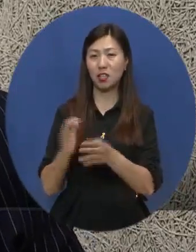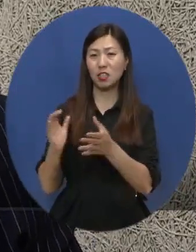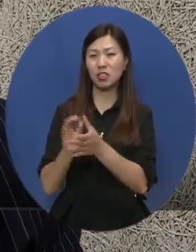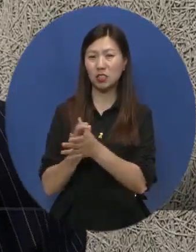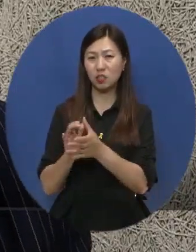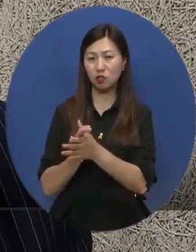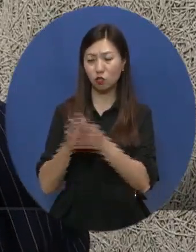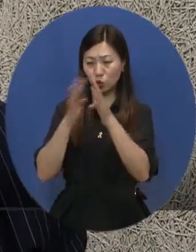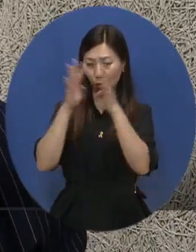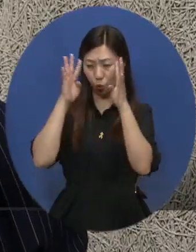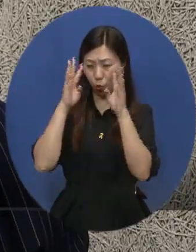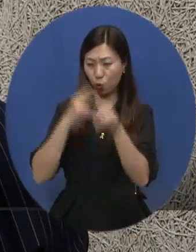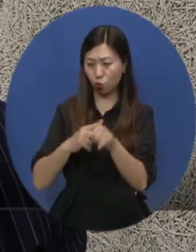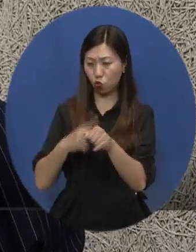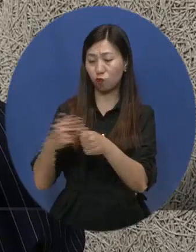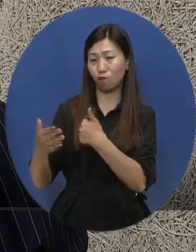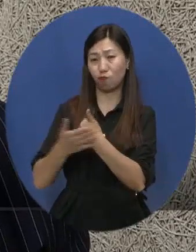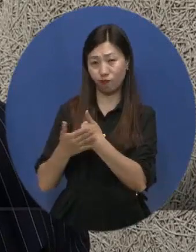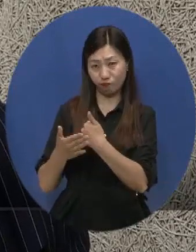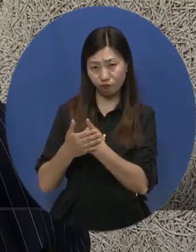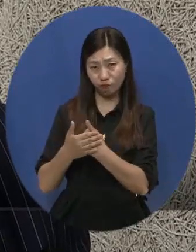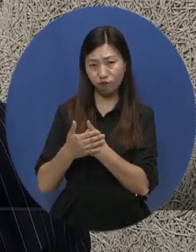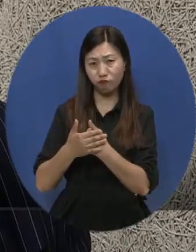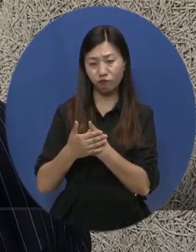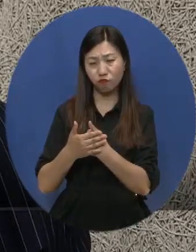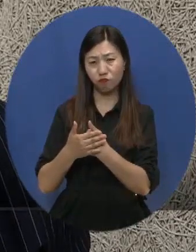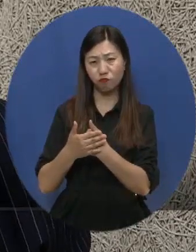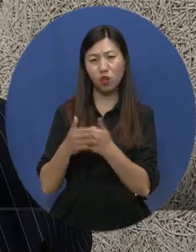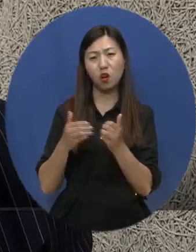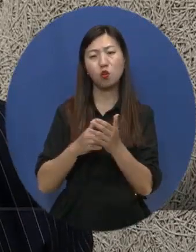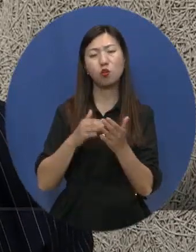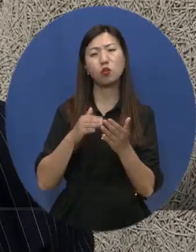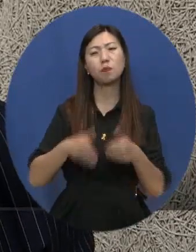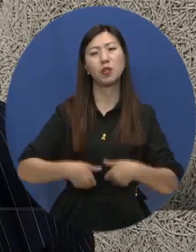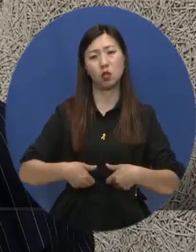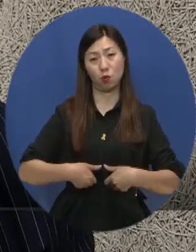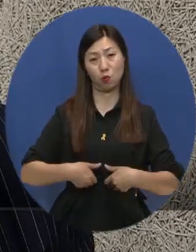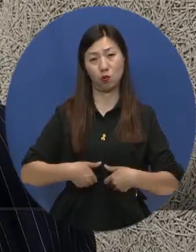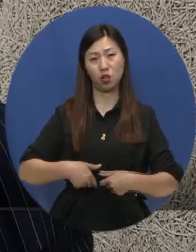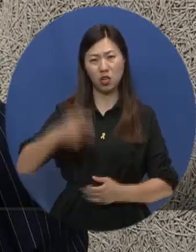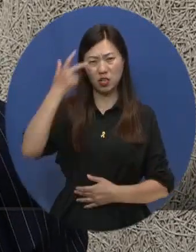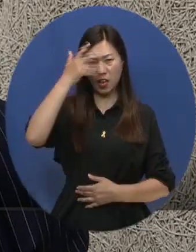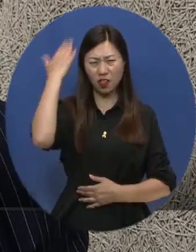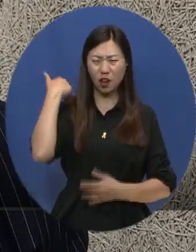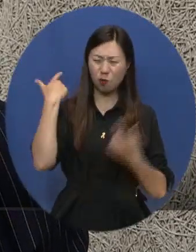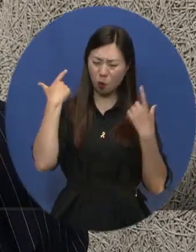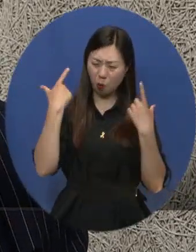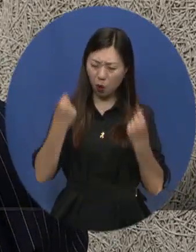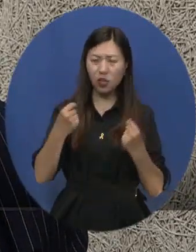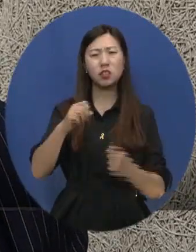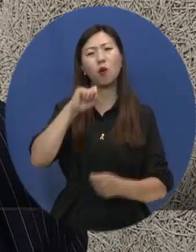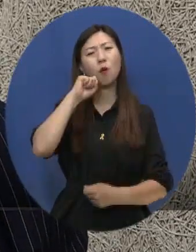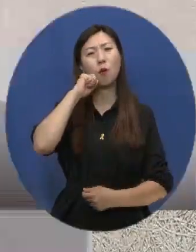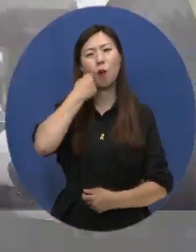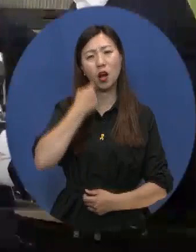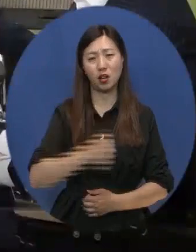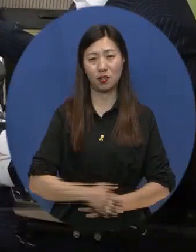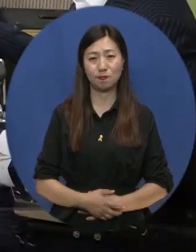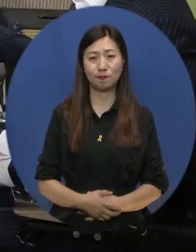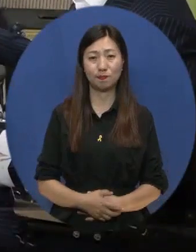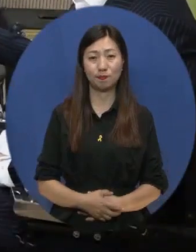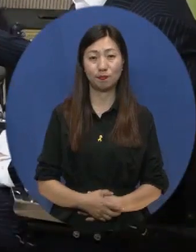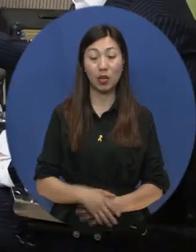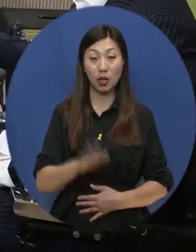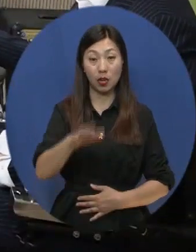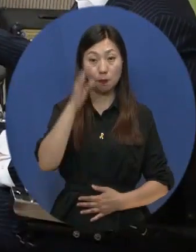받아서 하고 그렇게 해야지 제가 예전처럼 하기는 어려운 것 같아요. 만약에